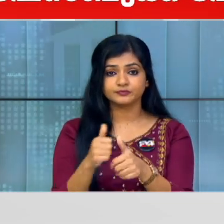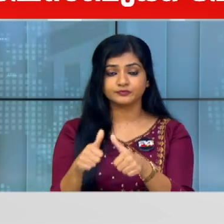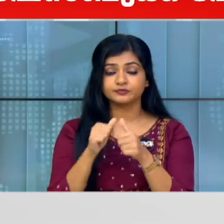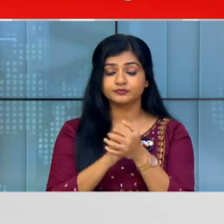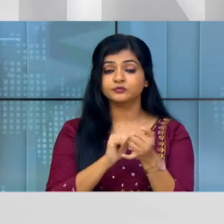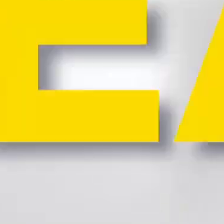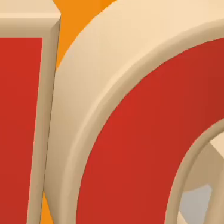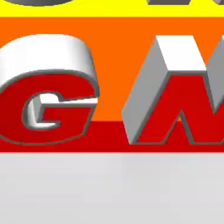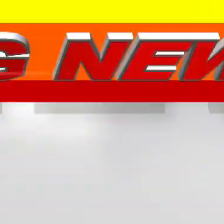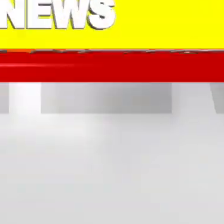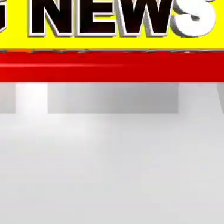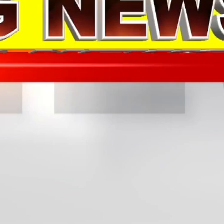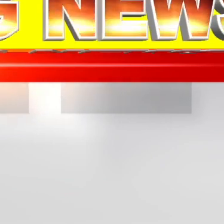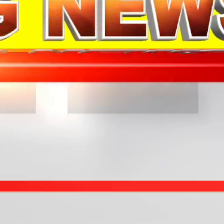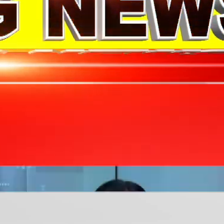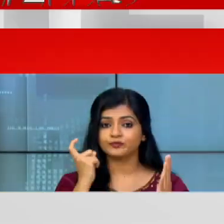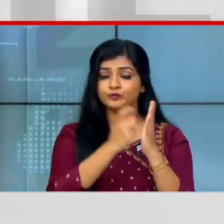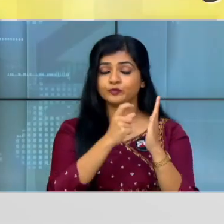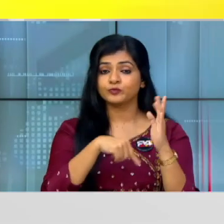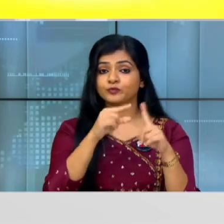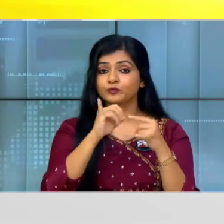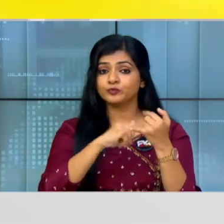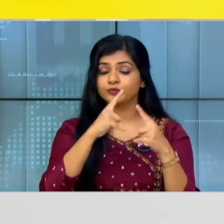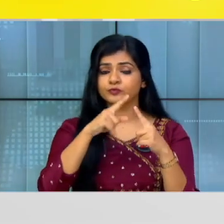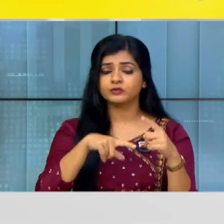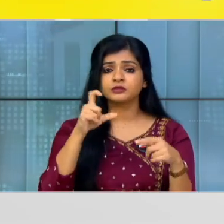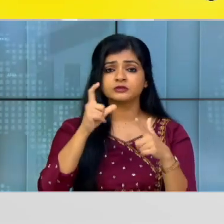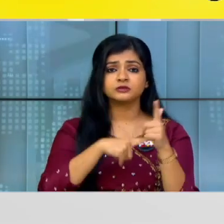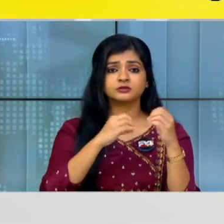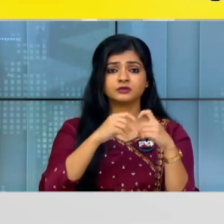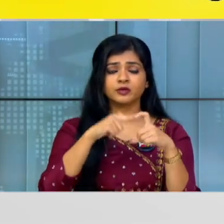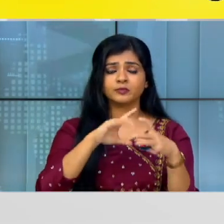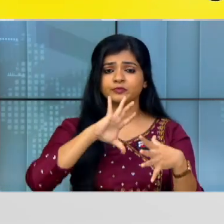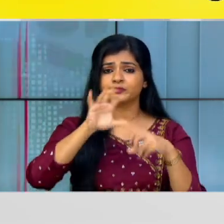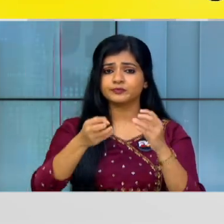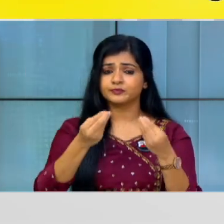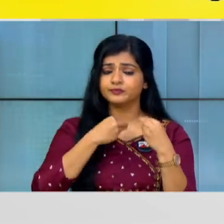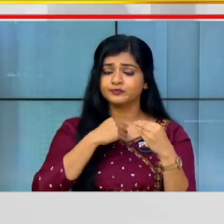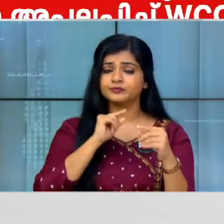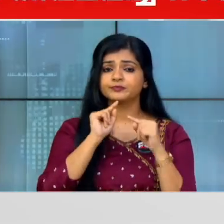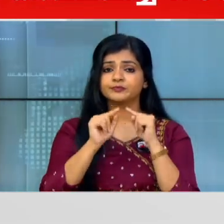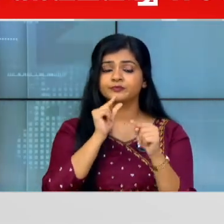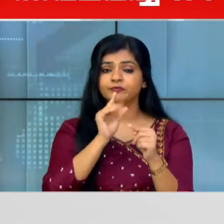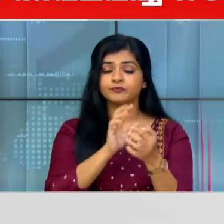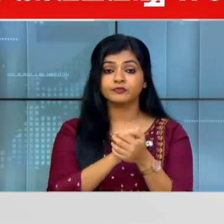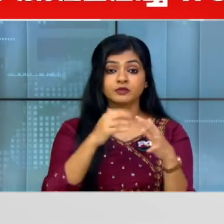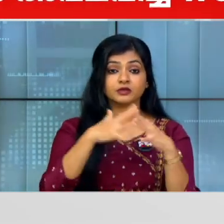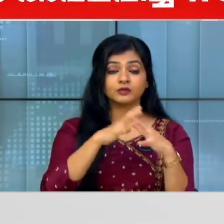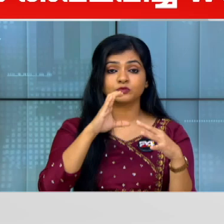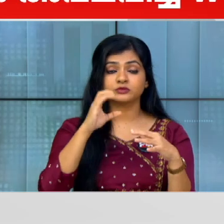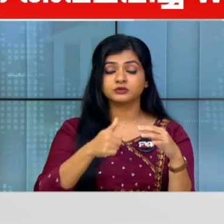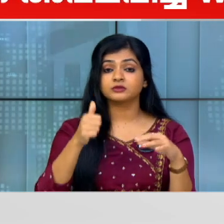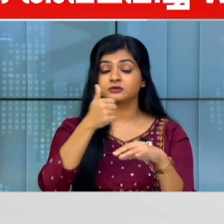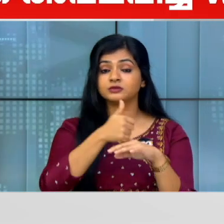സമൂഹ മാധ്യമത്തിൽ പങ്കുവച്ച കുറിപ്പിലാണ് WCC സൈബർ ആക്രമണത്തെ അപലപിച്ച് രംഗത്ത് വന്നിട്ടുള്ളത്. നിലവിൽ WCCയുടെ